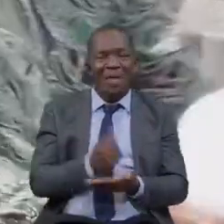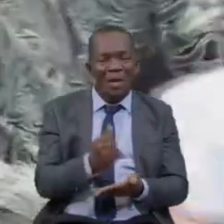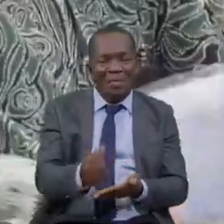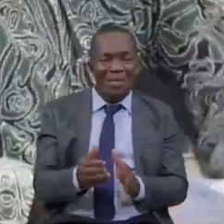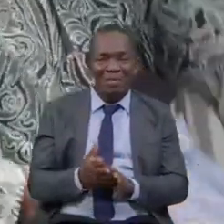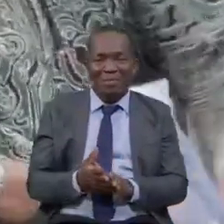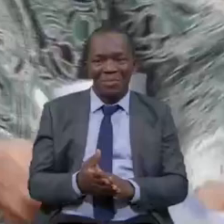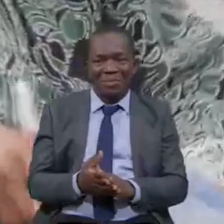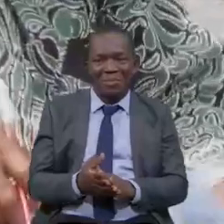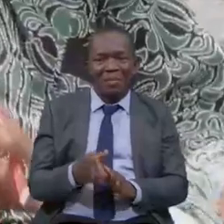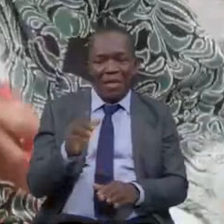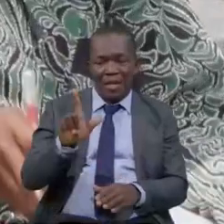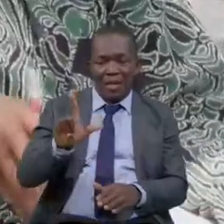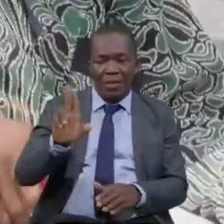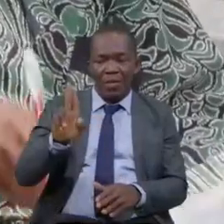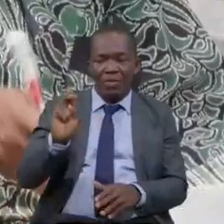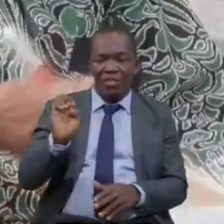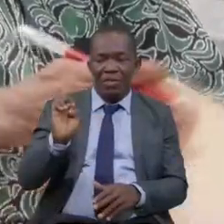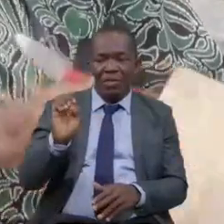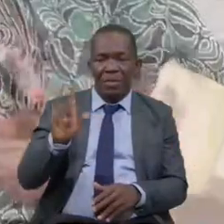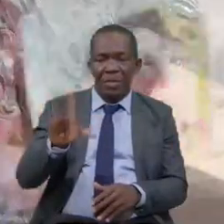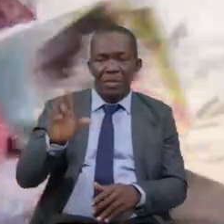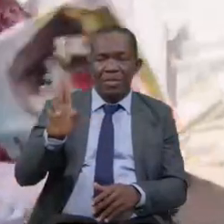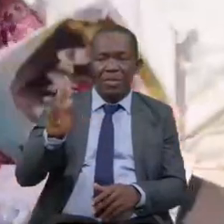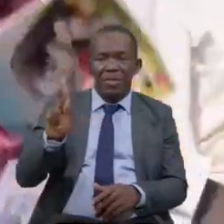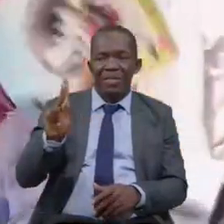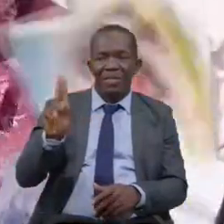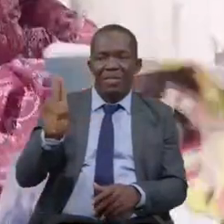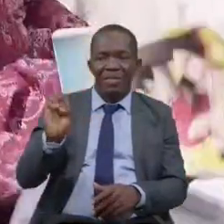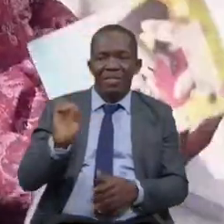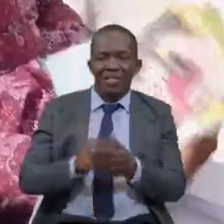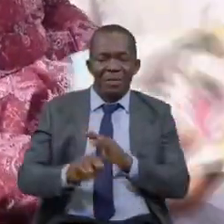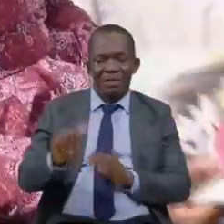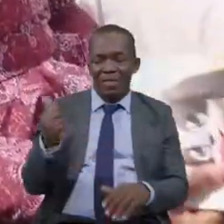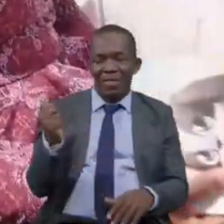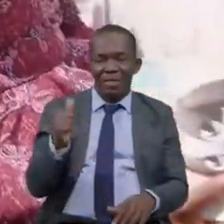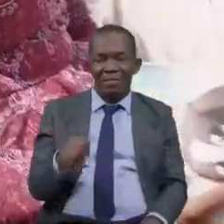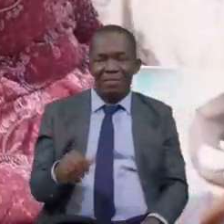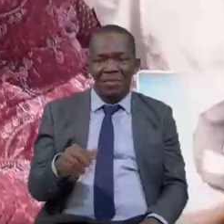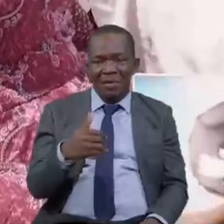chapitre 10, Luc 10, je vous lis le verset 19.